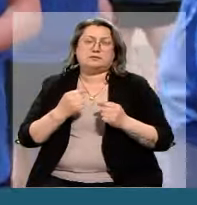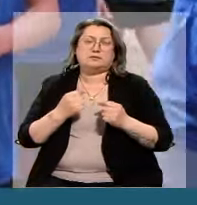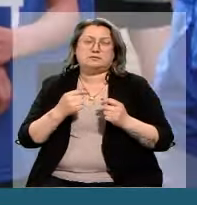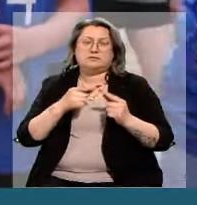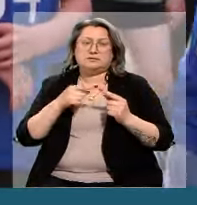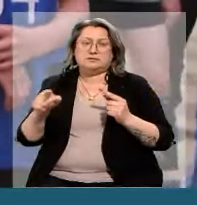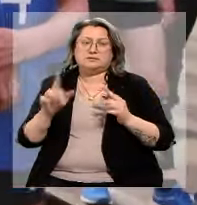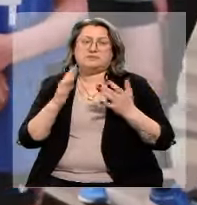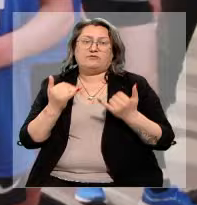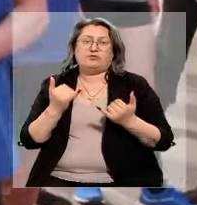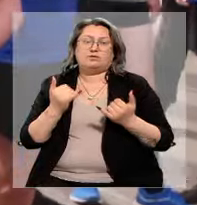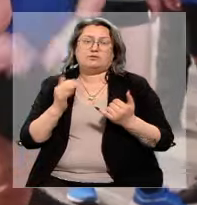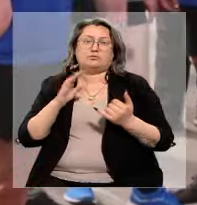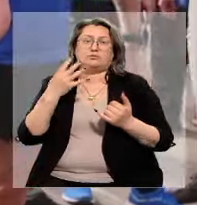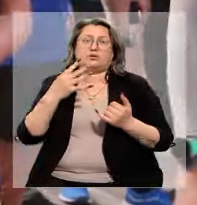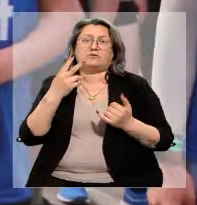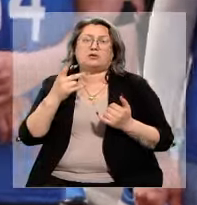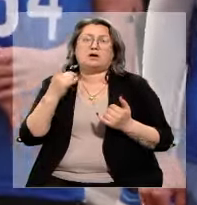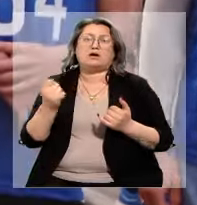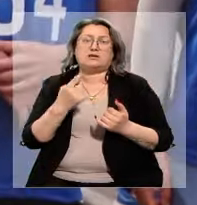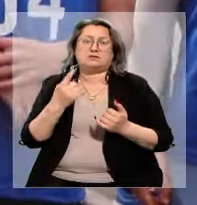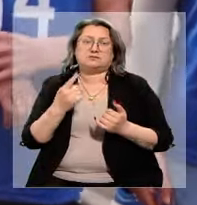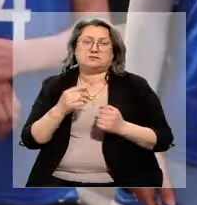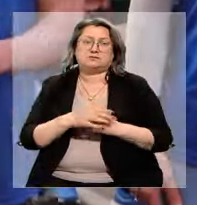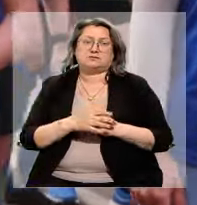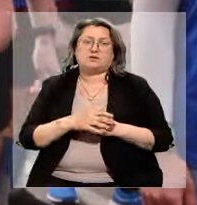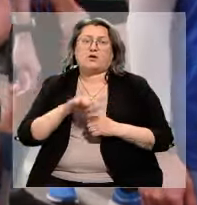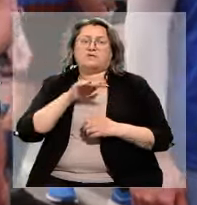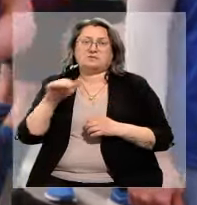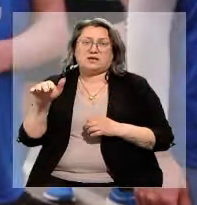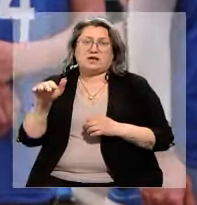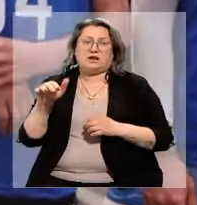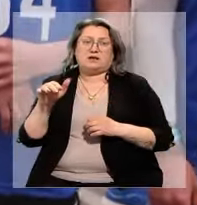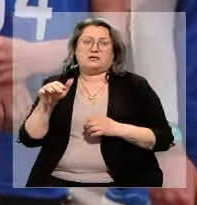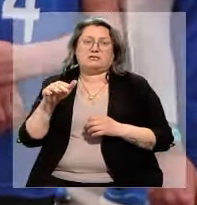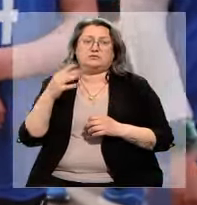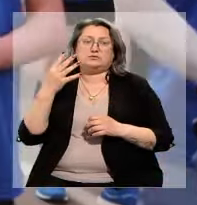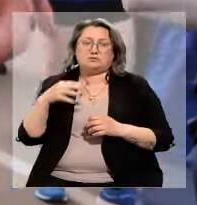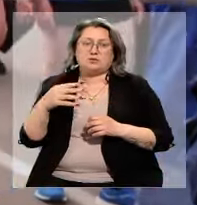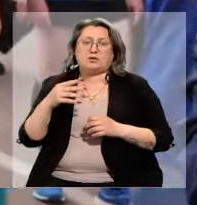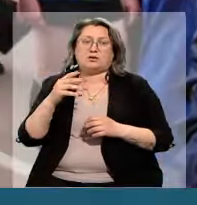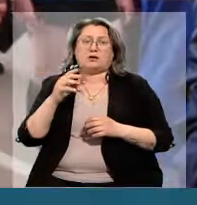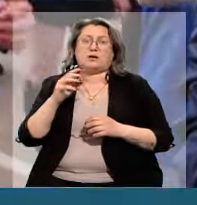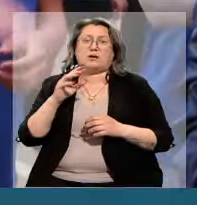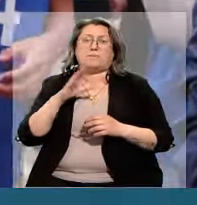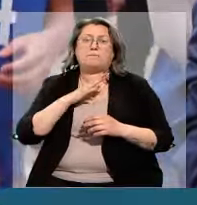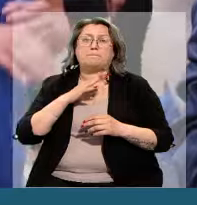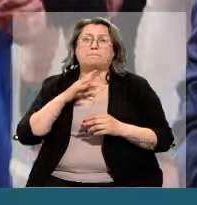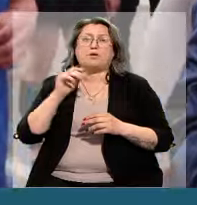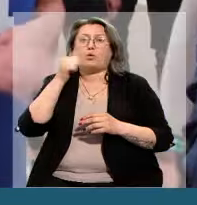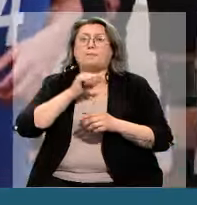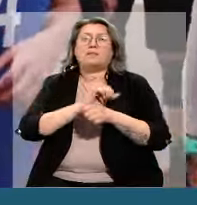вот сегодня буду бежать 42 раз. Он официально, да, он 40, в годы пандемии не проводили,